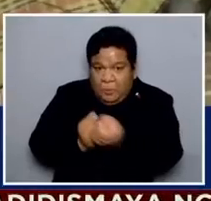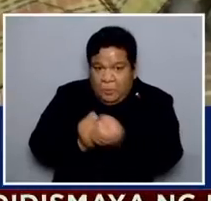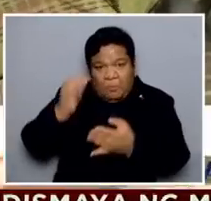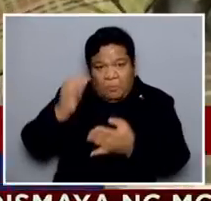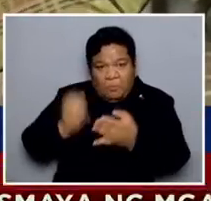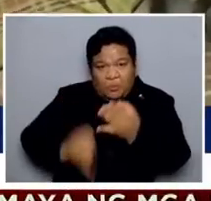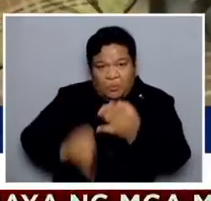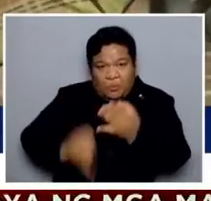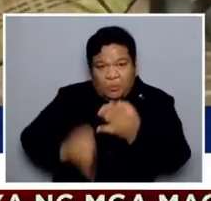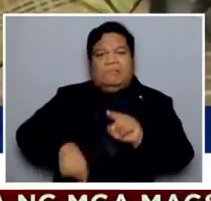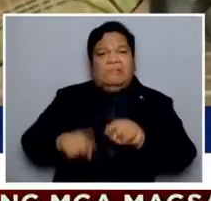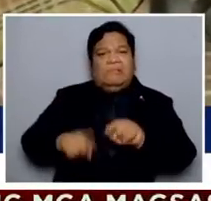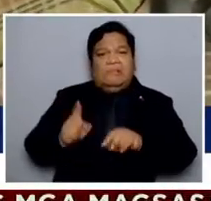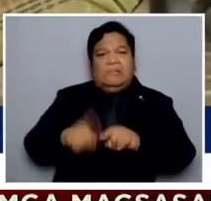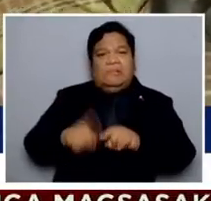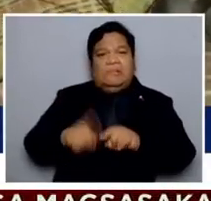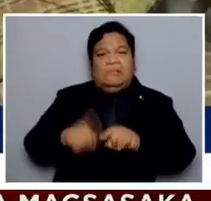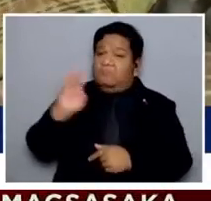Sobrang sakit kasi